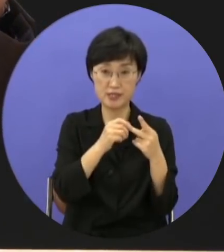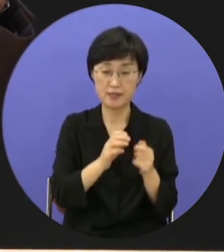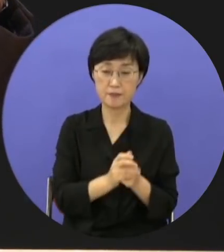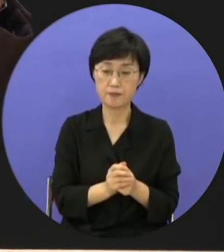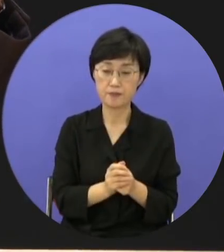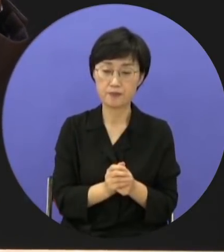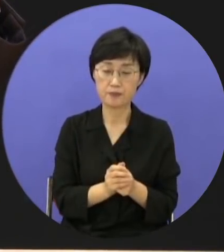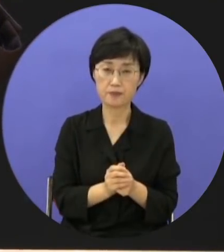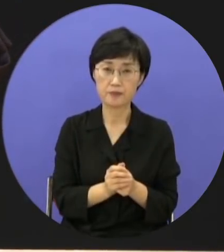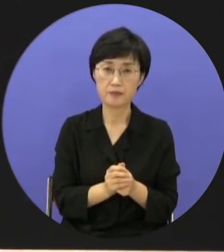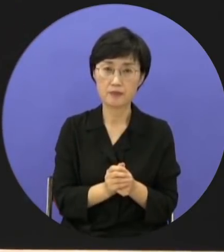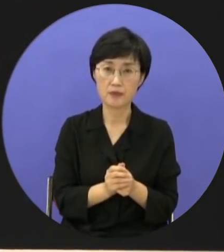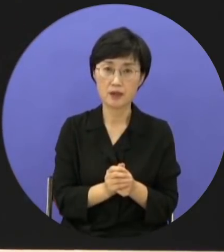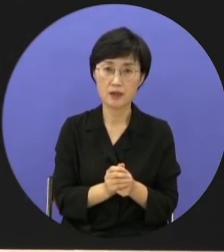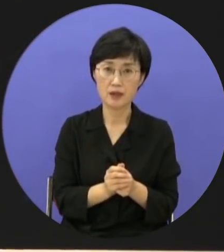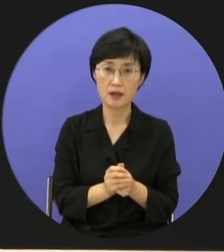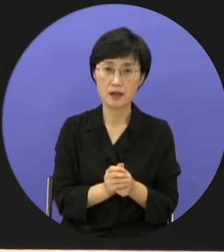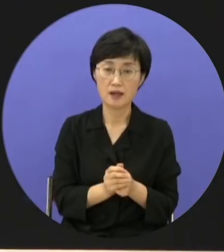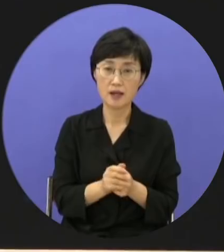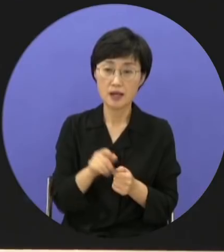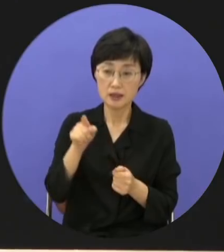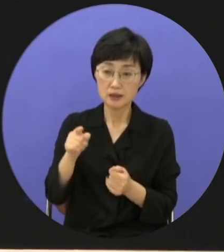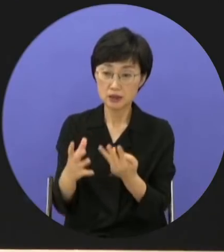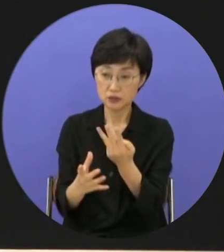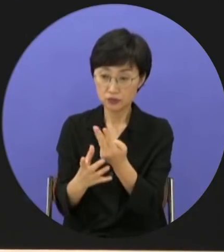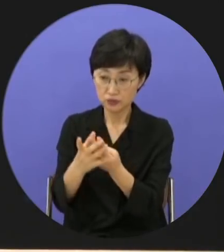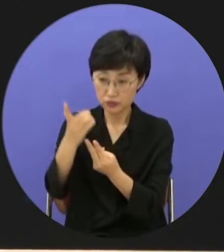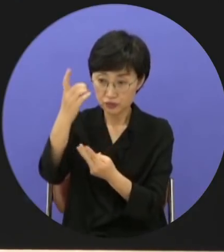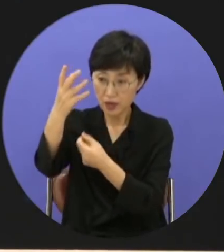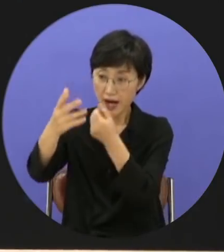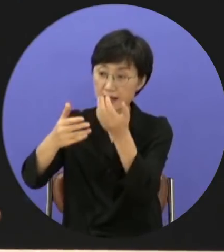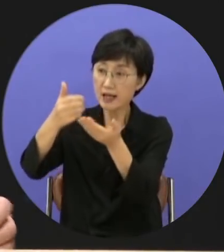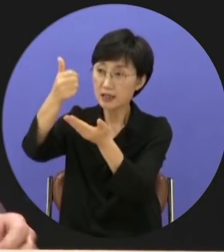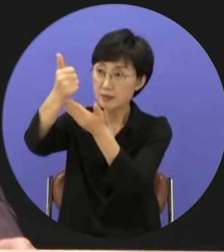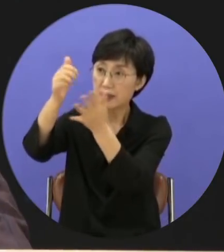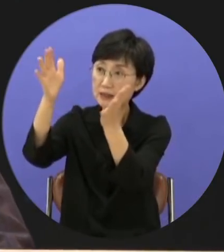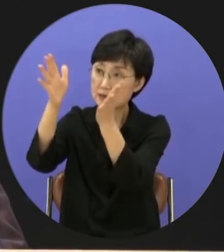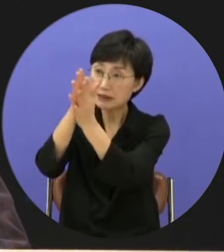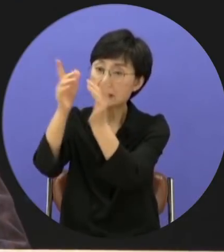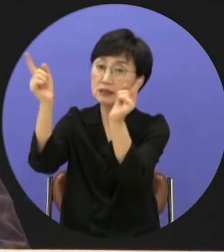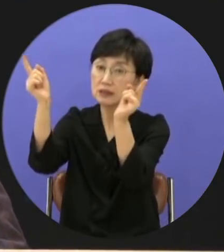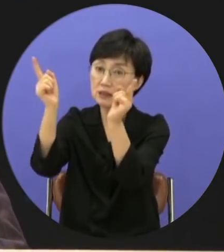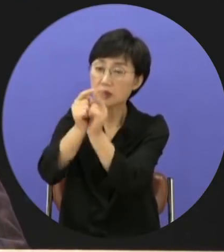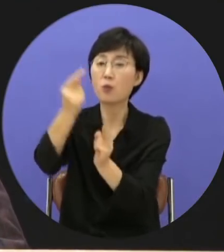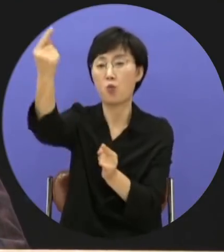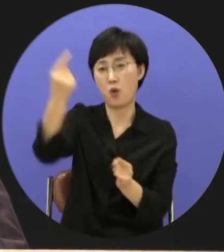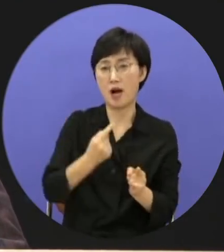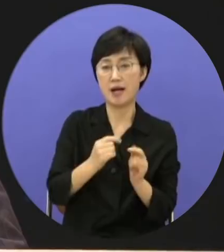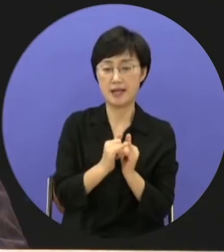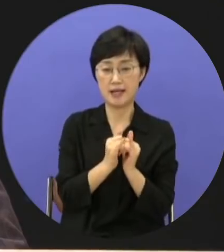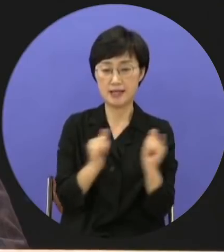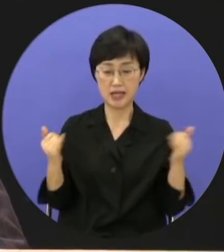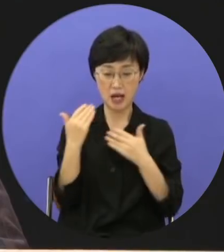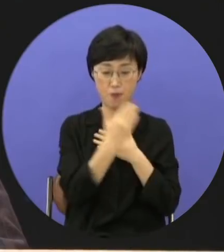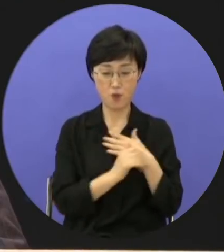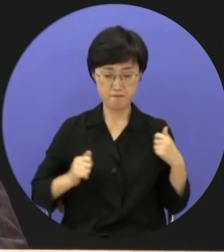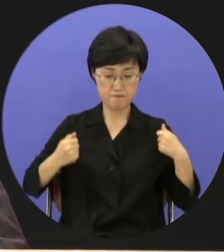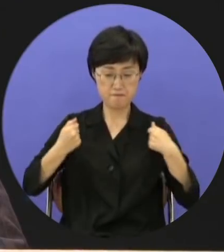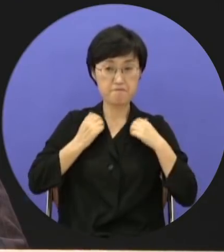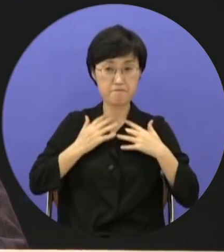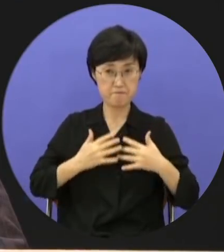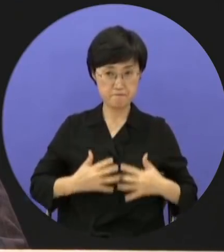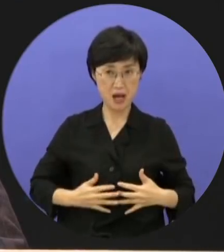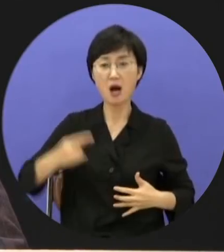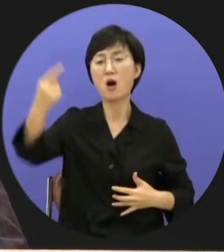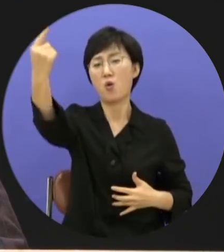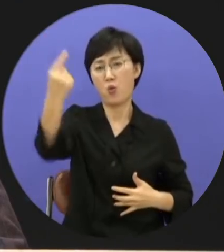성육신해서 사람의 몸을 입고 오신 겁니다. 그래야 구원하니까요. And he came incarnate. He came in the form of man. Only then could he give